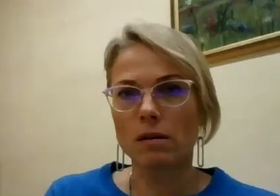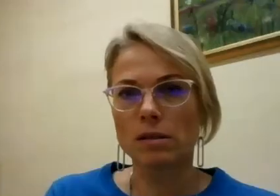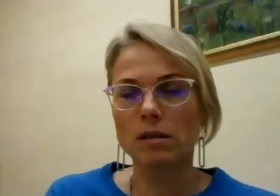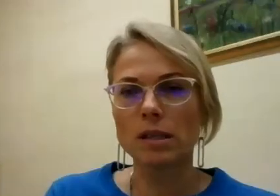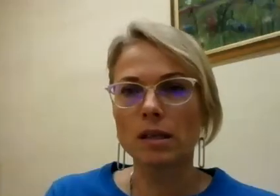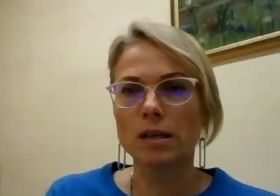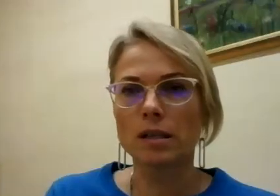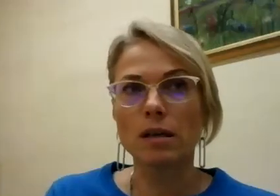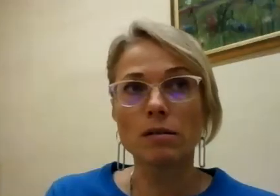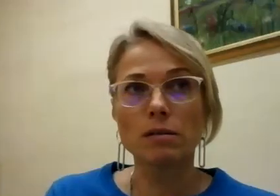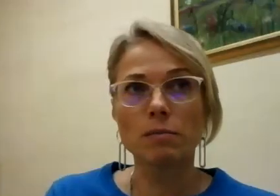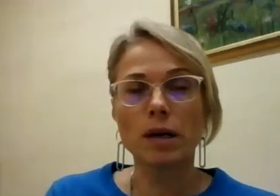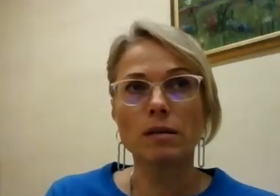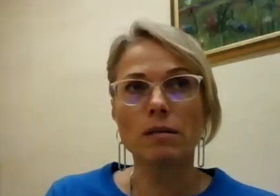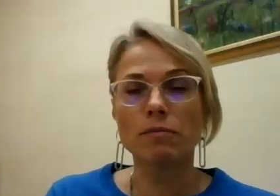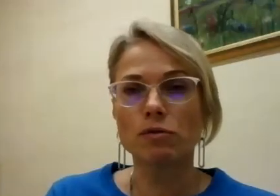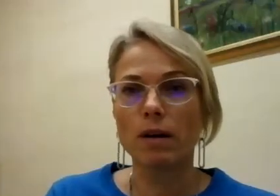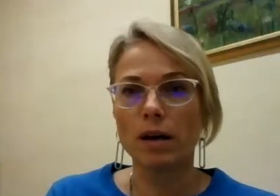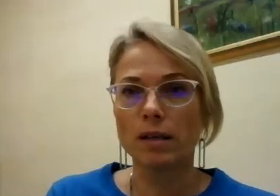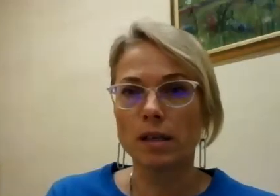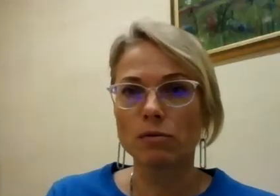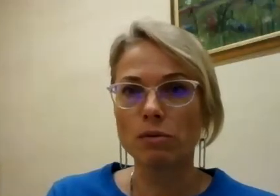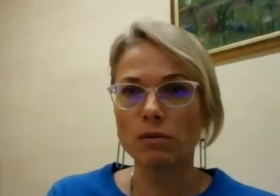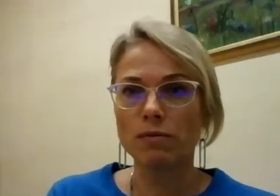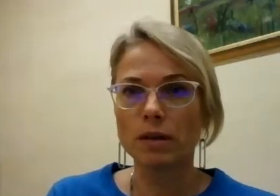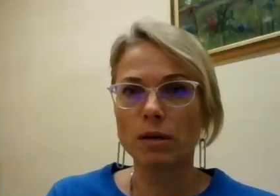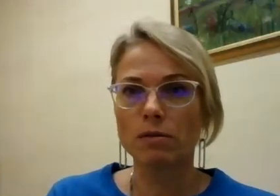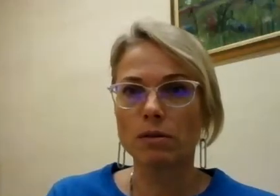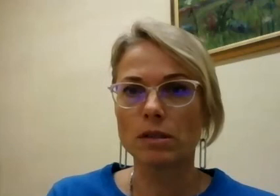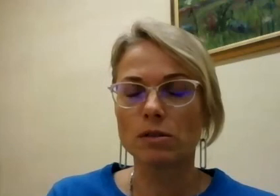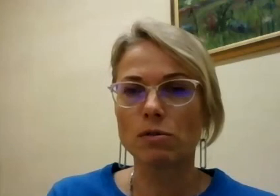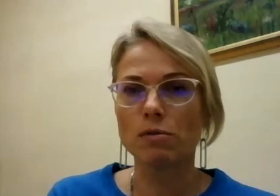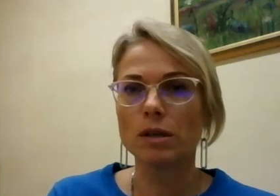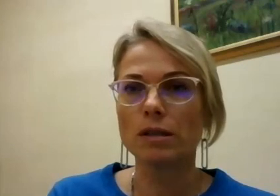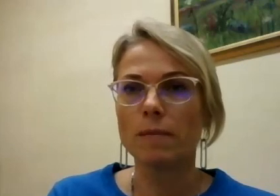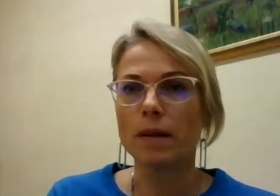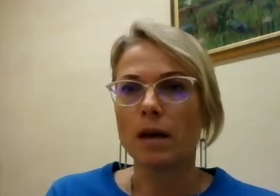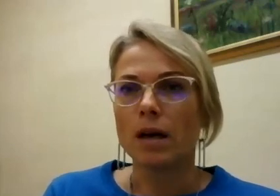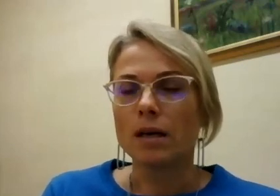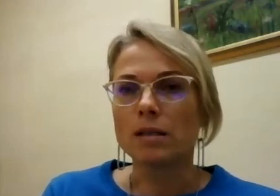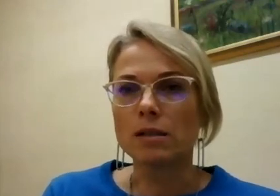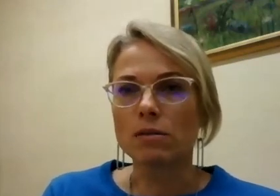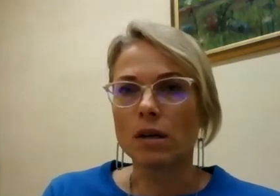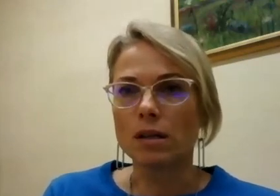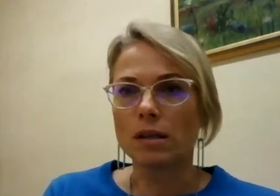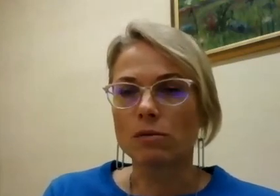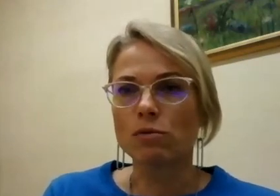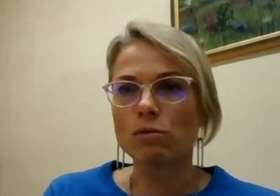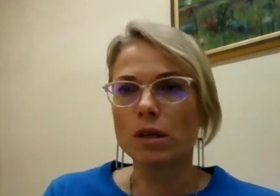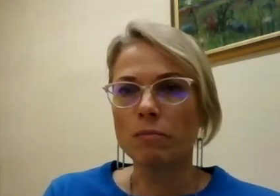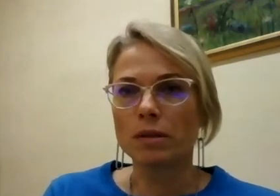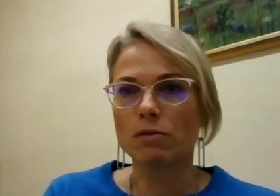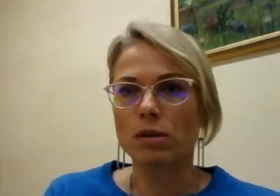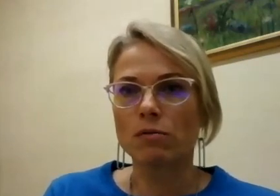ka statistilisi andmeid, rahvusvahelised uuringufirmad, organisatsioonid. Ja siis on alati nagu